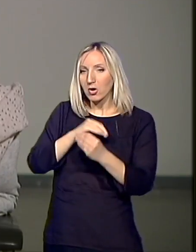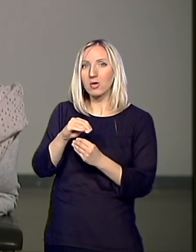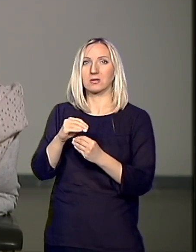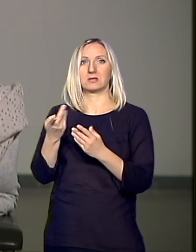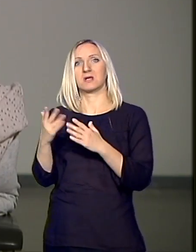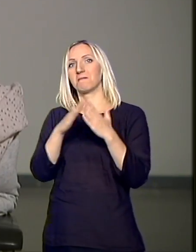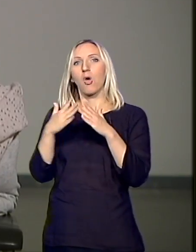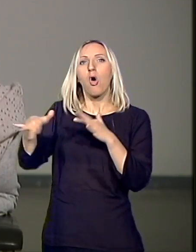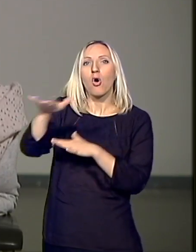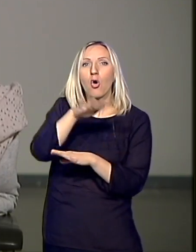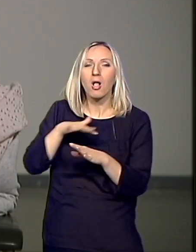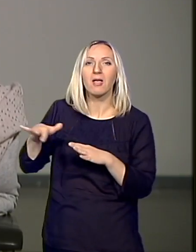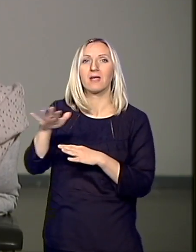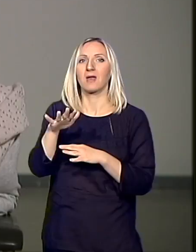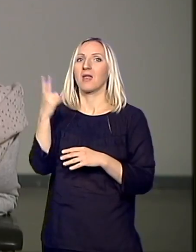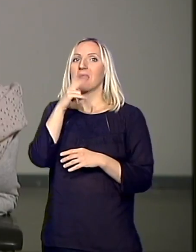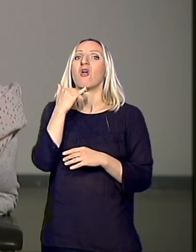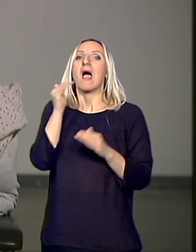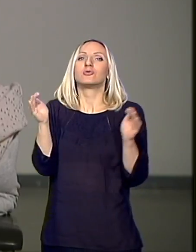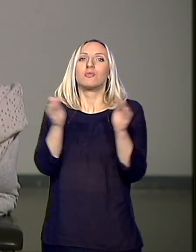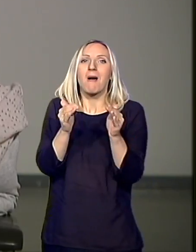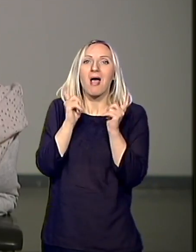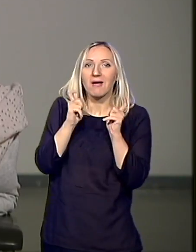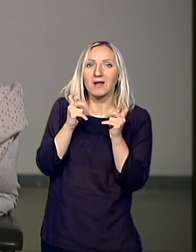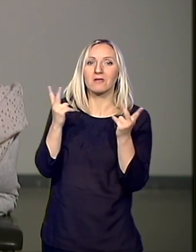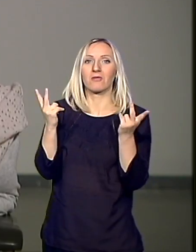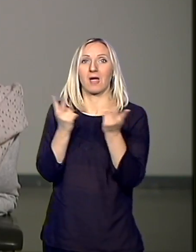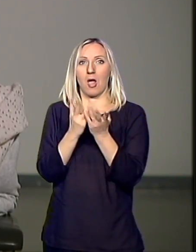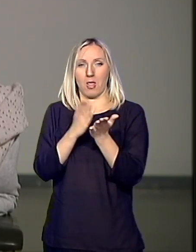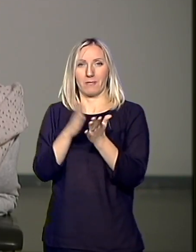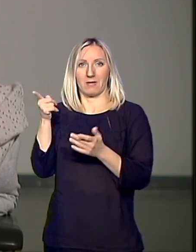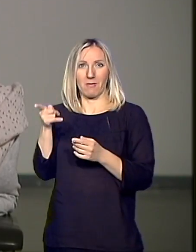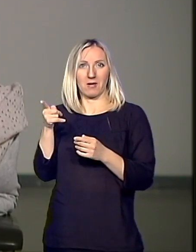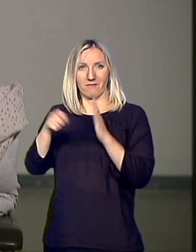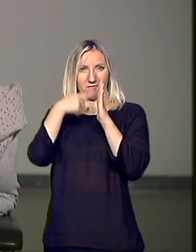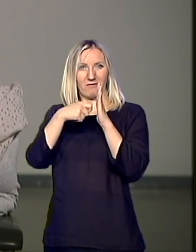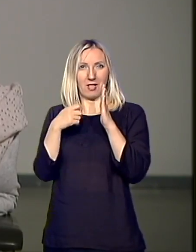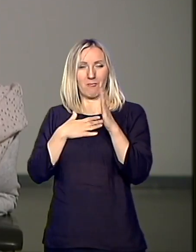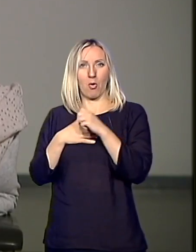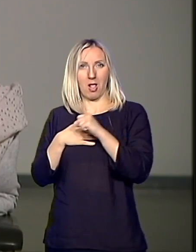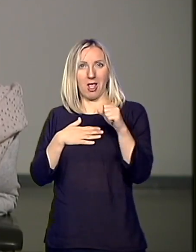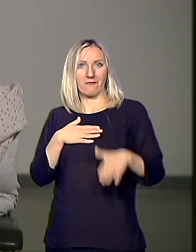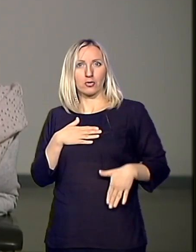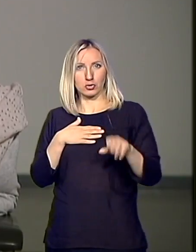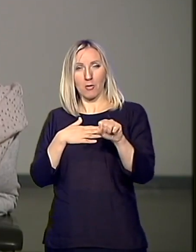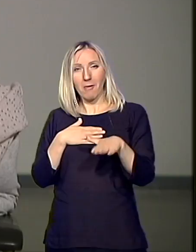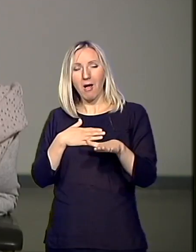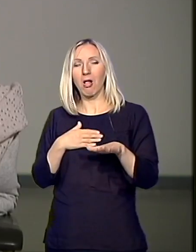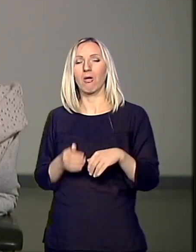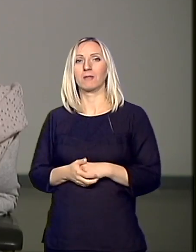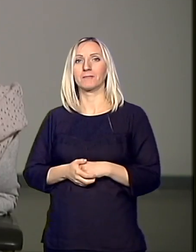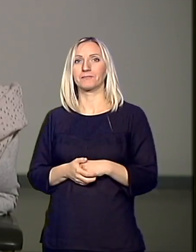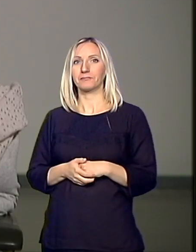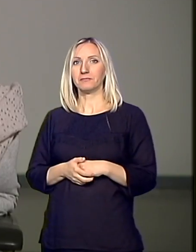okoline, pogotovo ako je to naravno u manjoj sredini, kao što je baš i slučaj sa ovom filmu, sa okolinom,